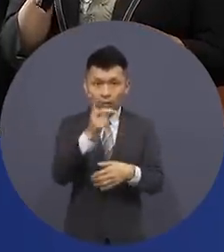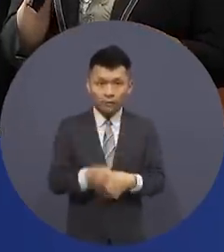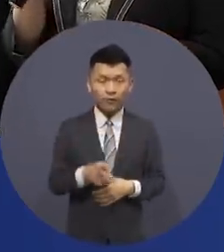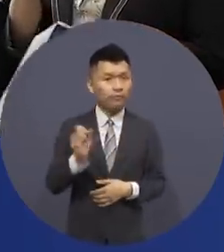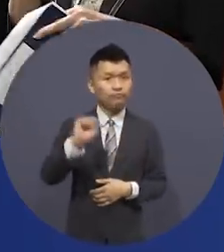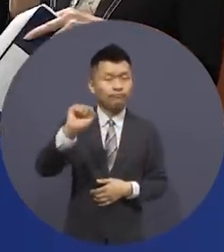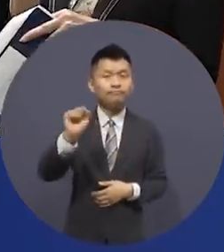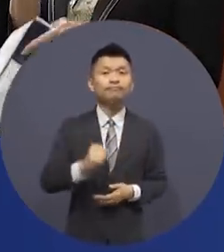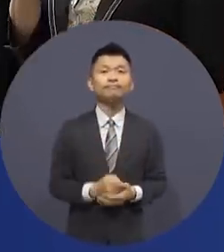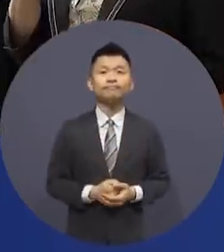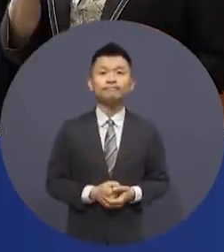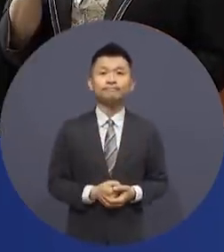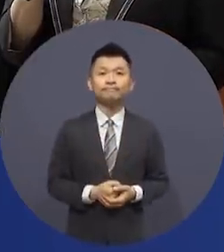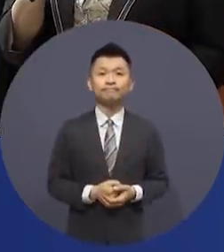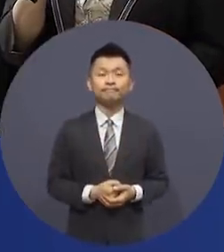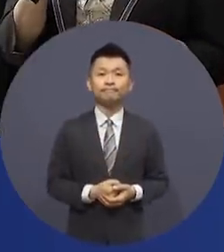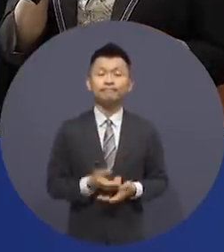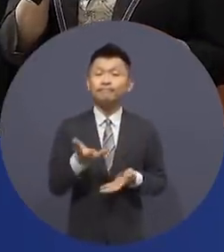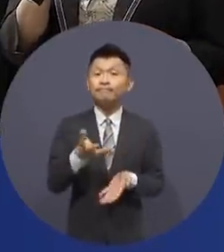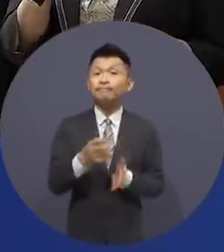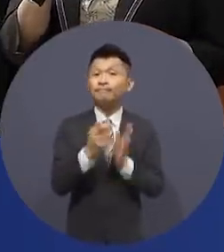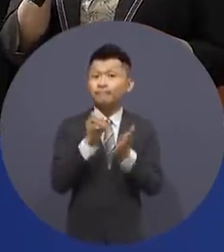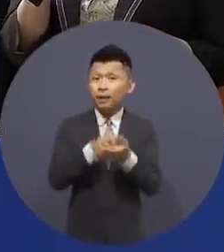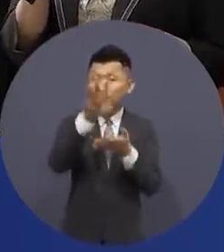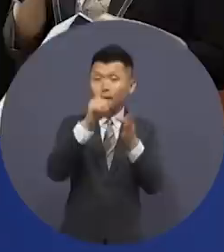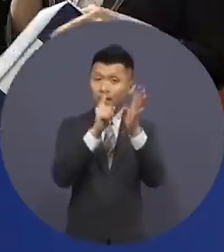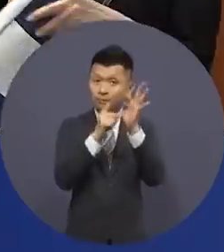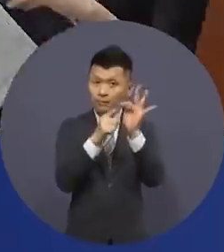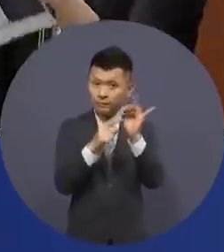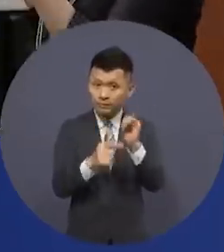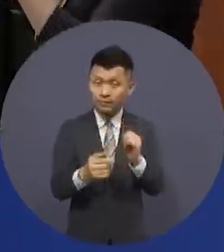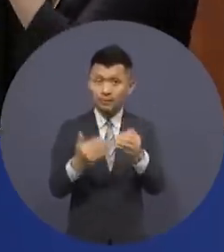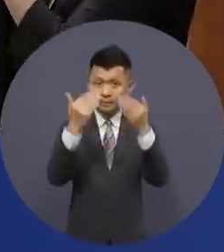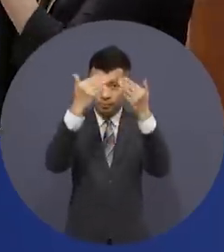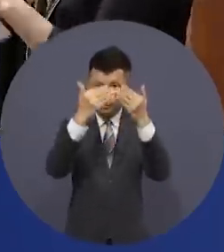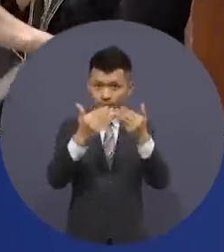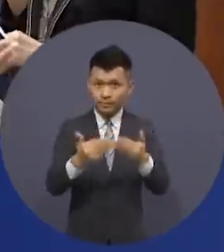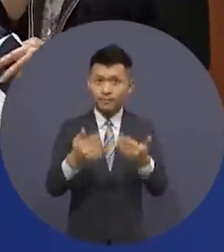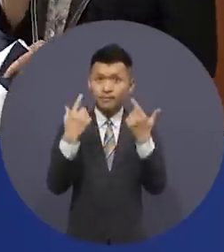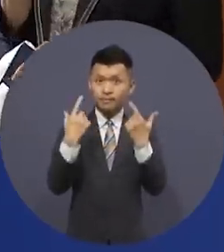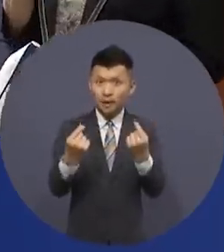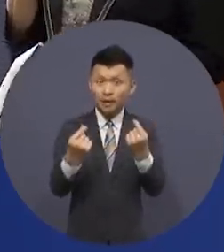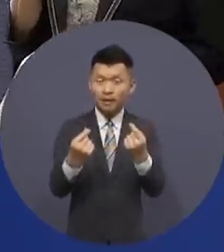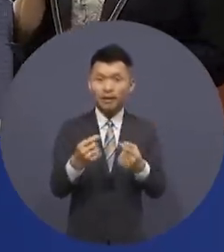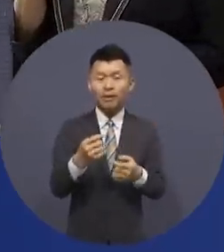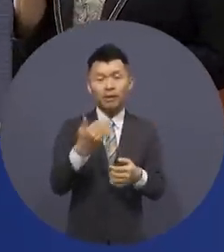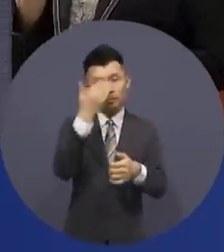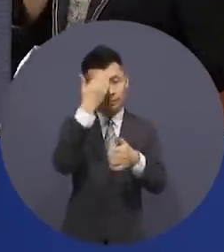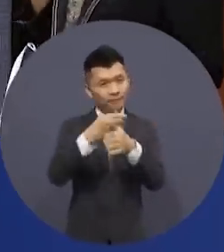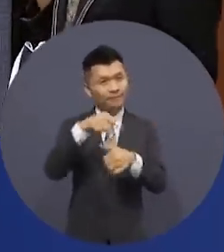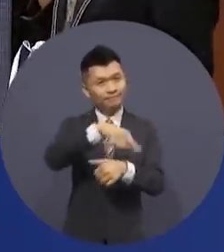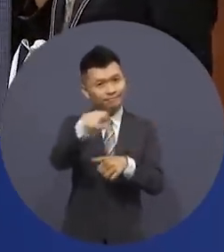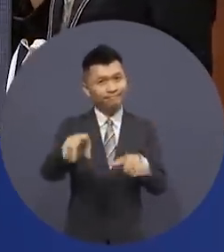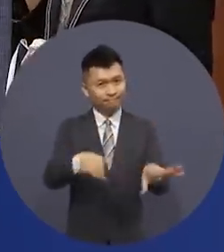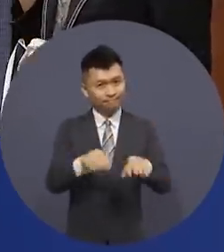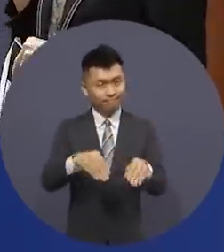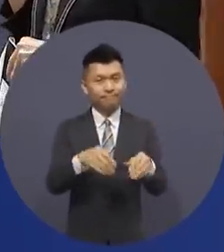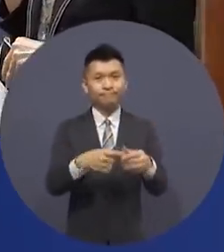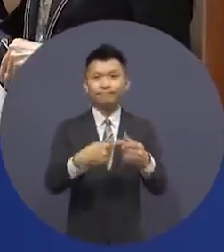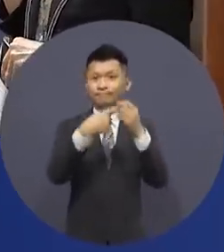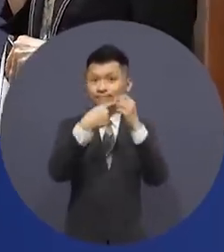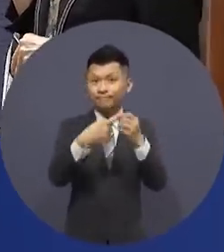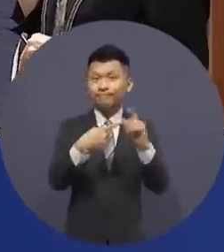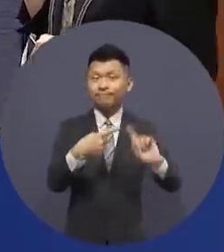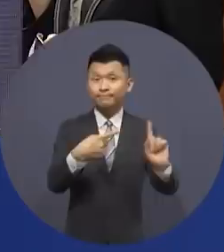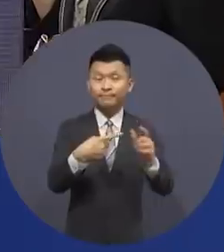个动作。所以因此在这刚刚所报告这几个条件之下，就会需要大家带这些东西。第一个就是说你原